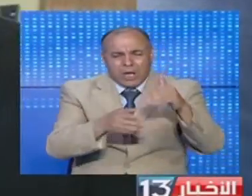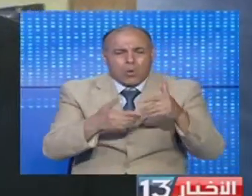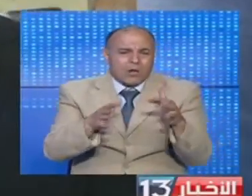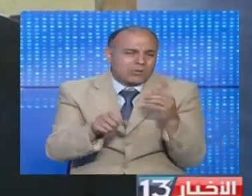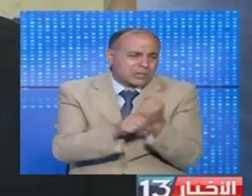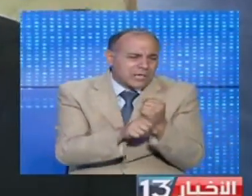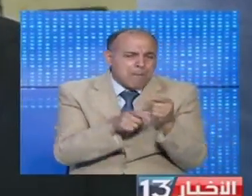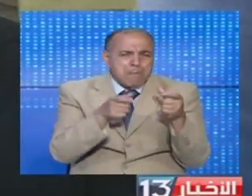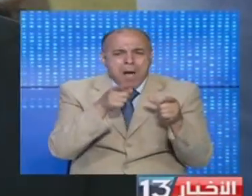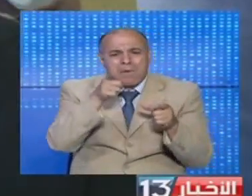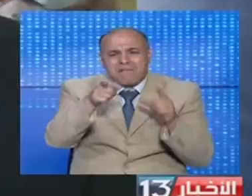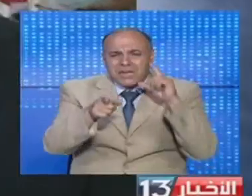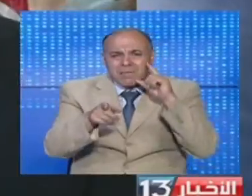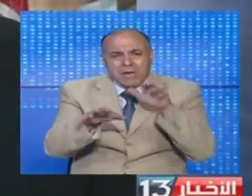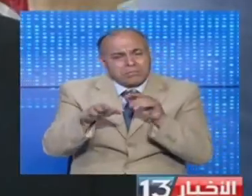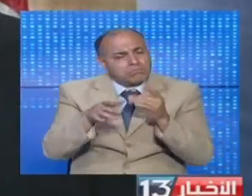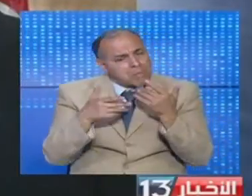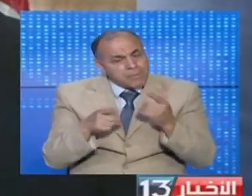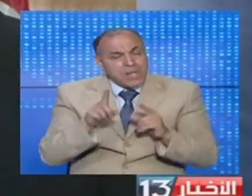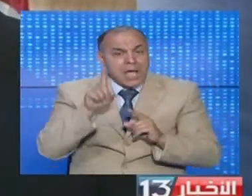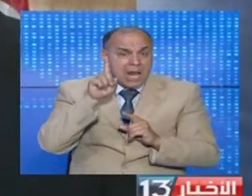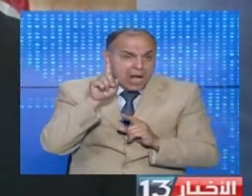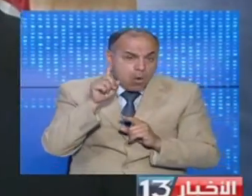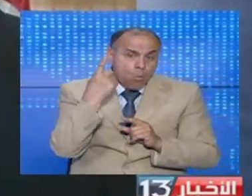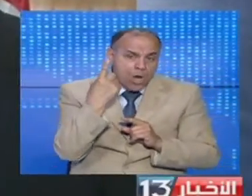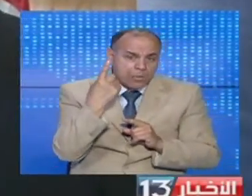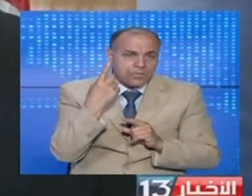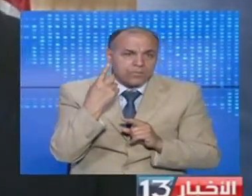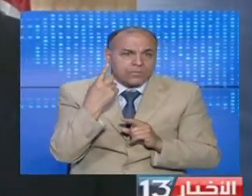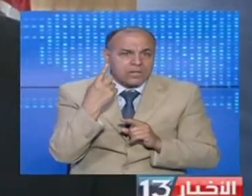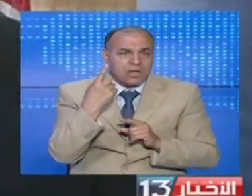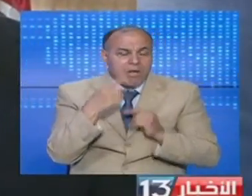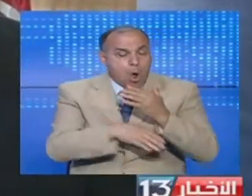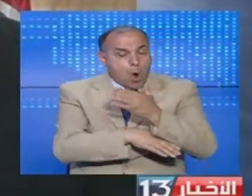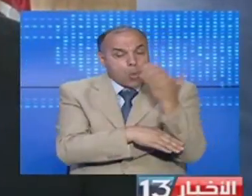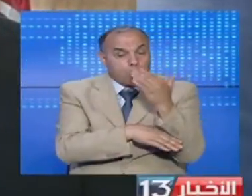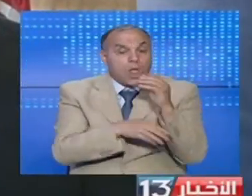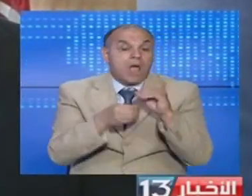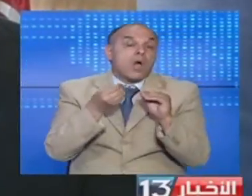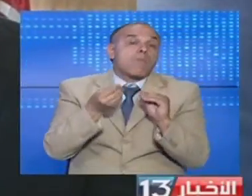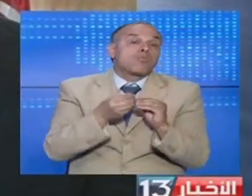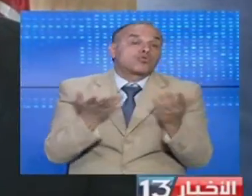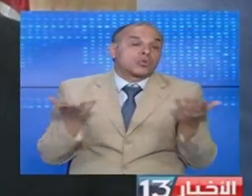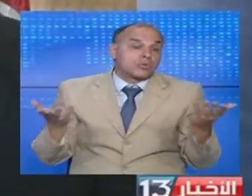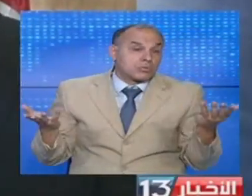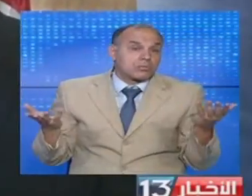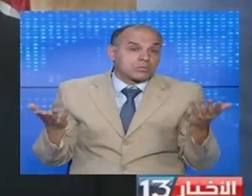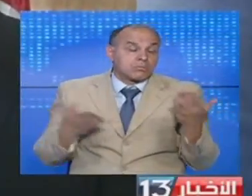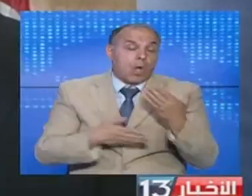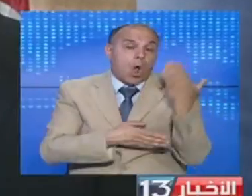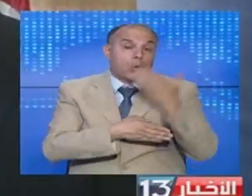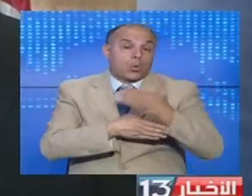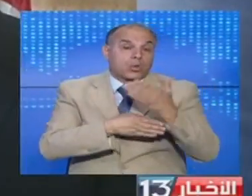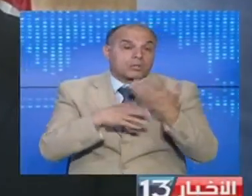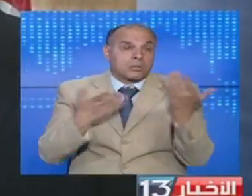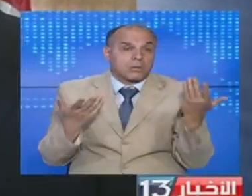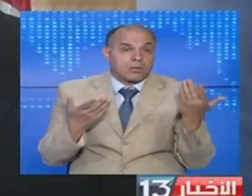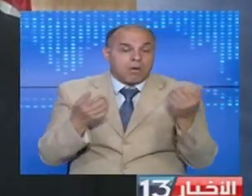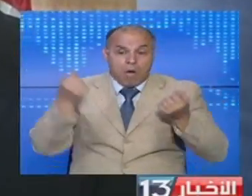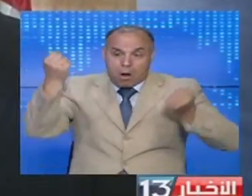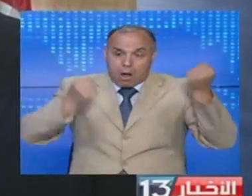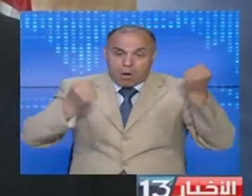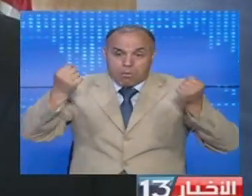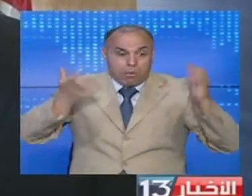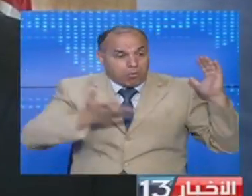ولمصلحه اجراء الطيبه اما حاجه واحده في يلزم يخليهم مثلا ال اه الكميه